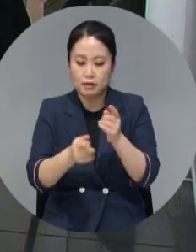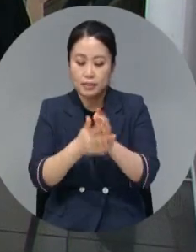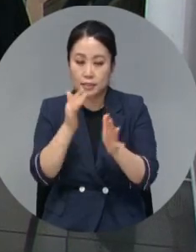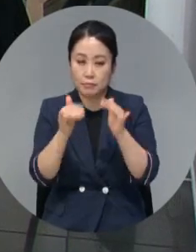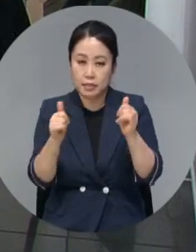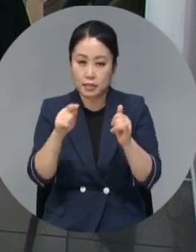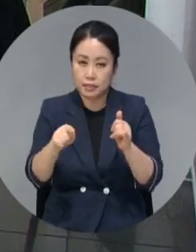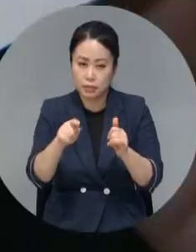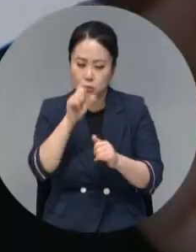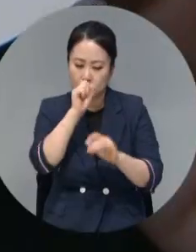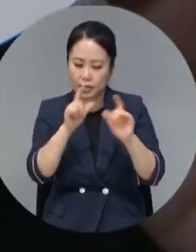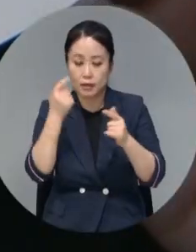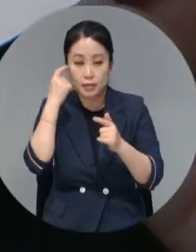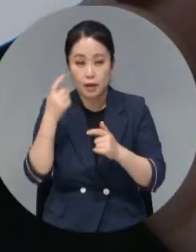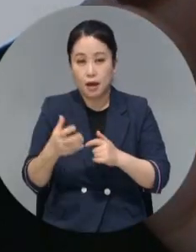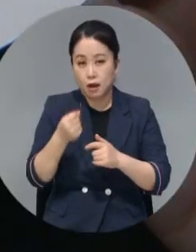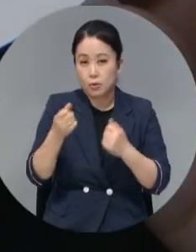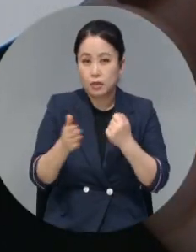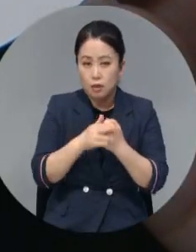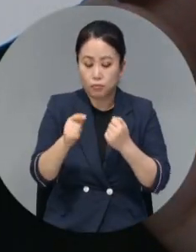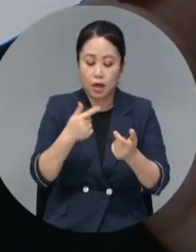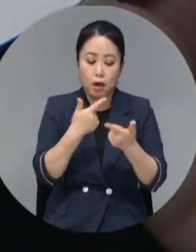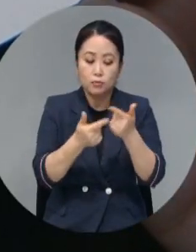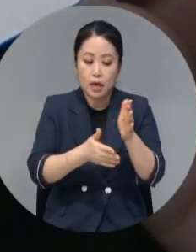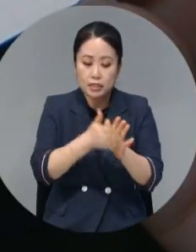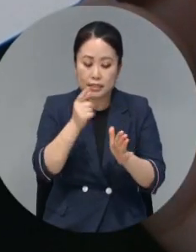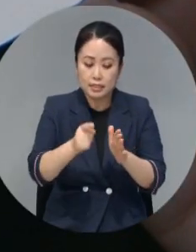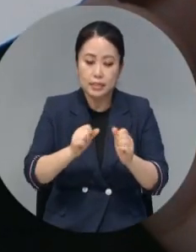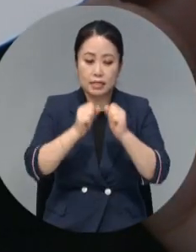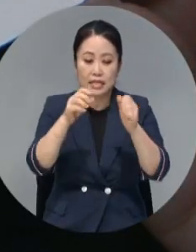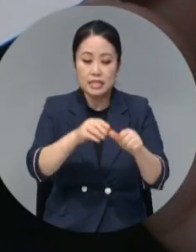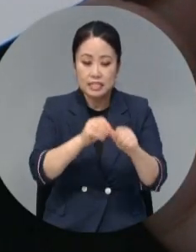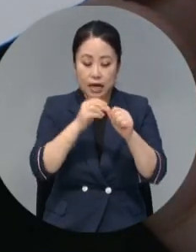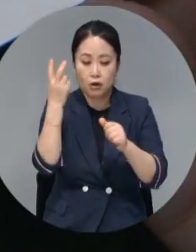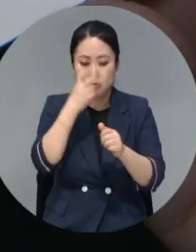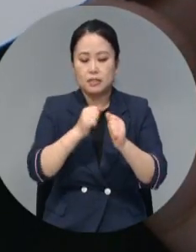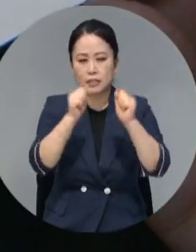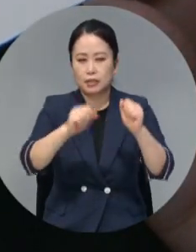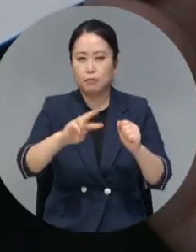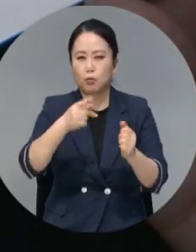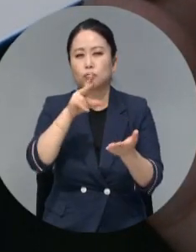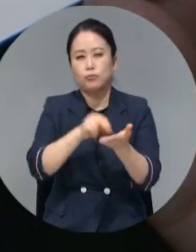부산시 인사검증 시스템도 시험대에 올랐습니다. MBC 뉴스 윤파란입니다.